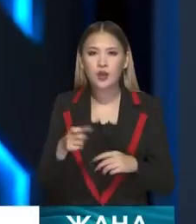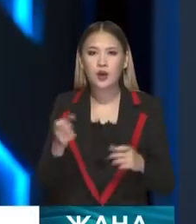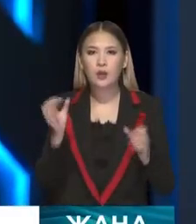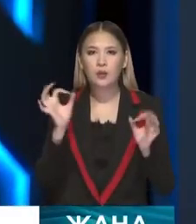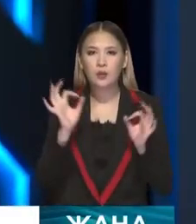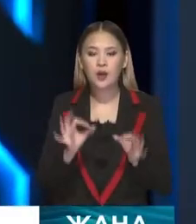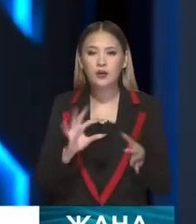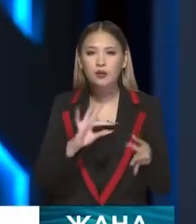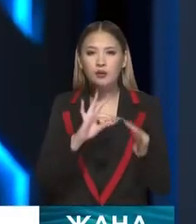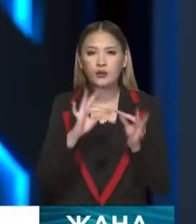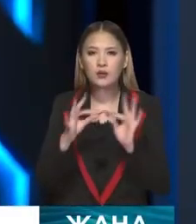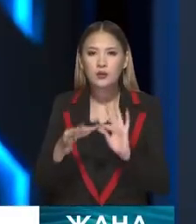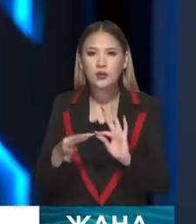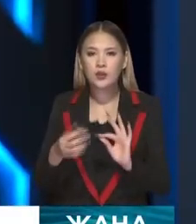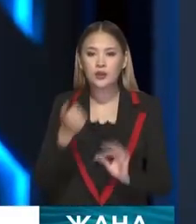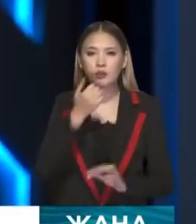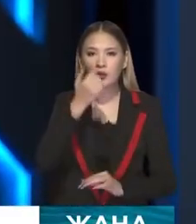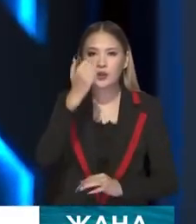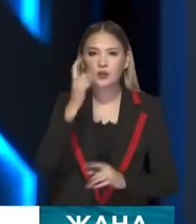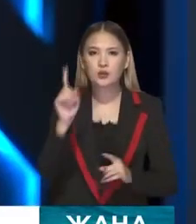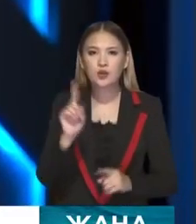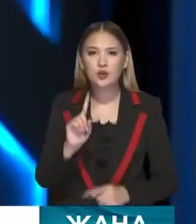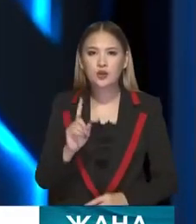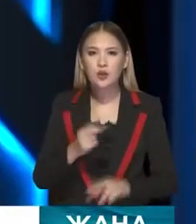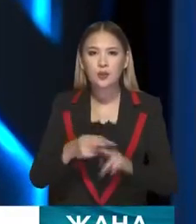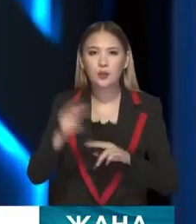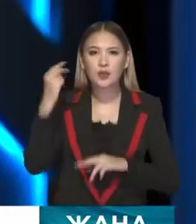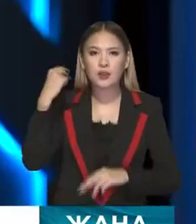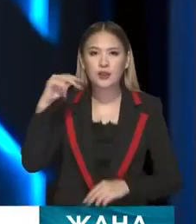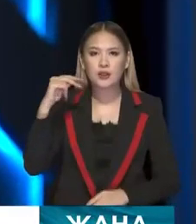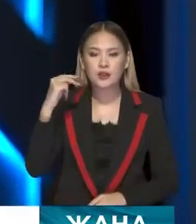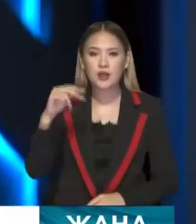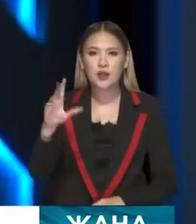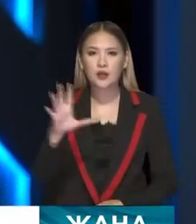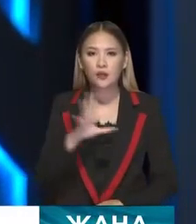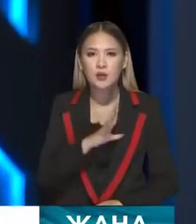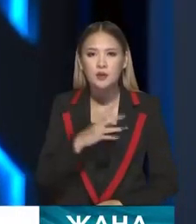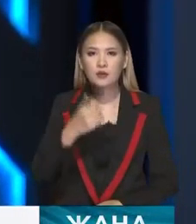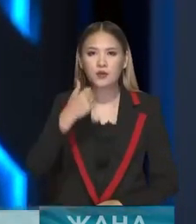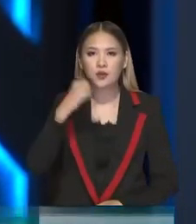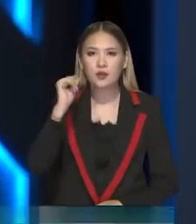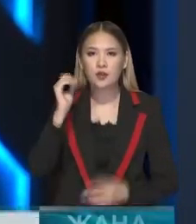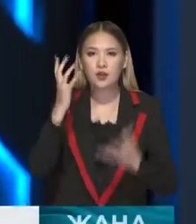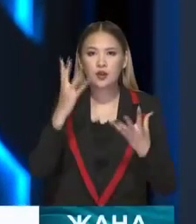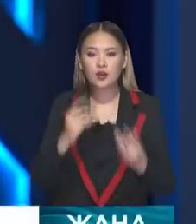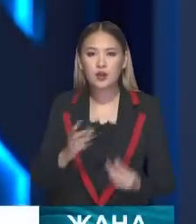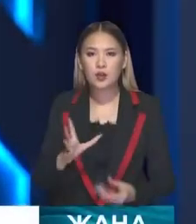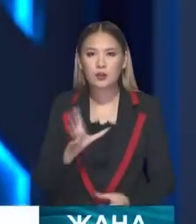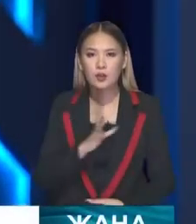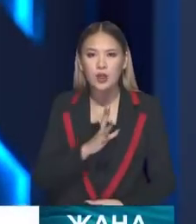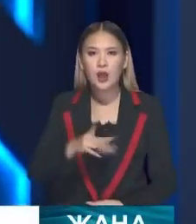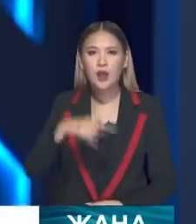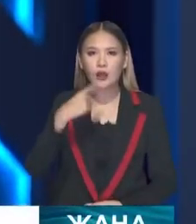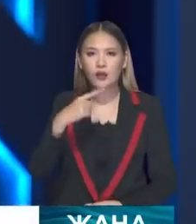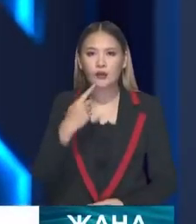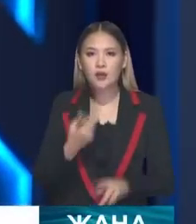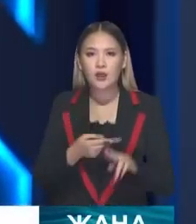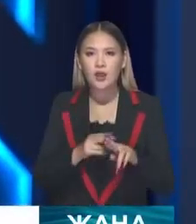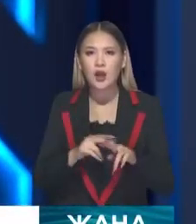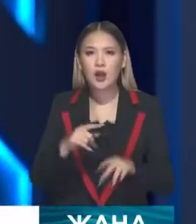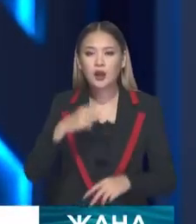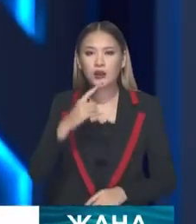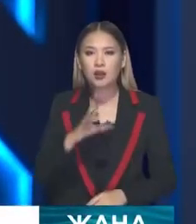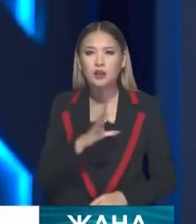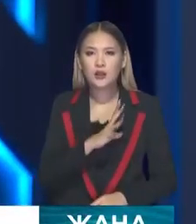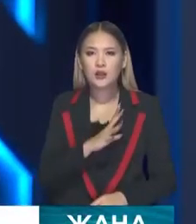бөліп отқандарыңызға біріншіден алғыс білдіремін. Енді кеше президент бізге жағымызға сындар айтып жатыр. Жаңағы енді айтып отқан кезде,